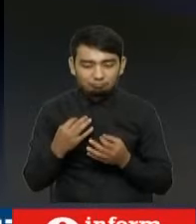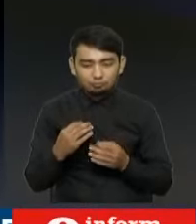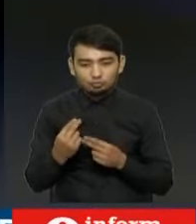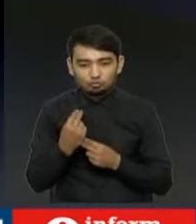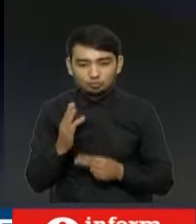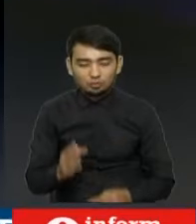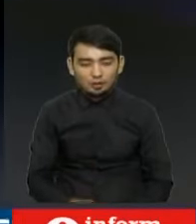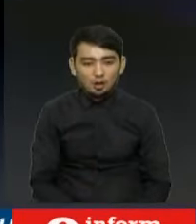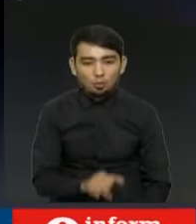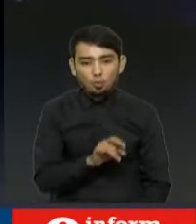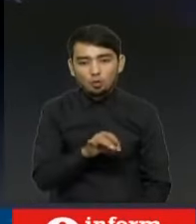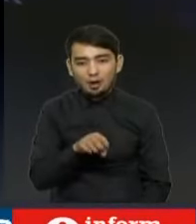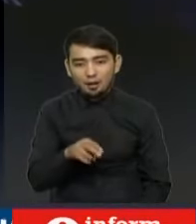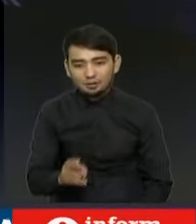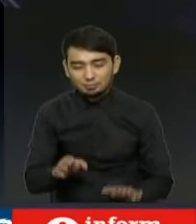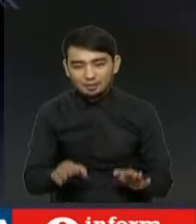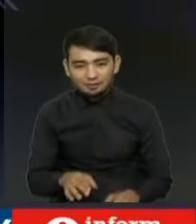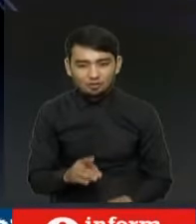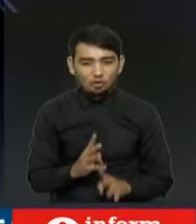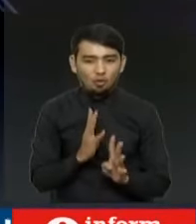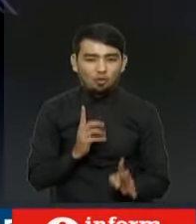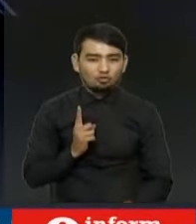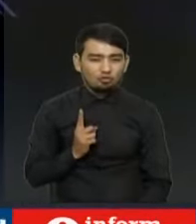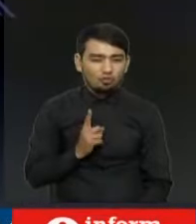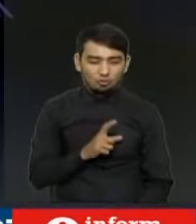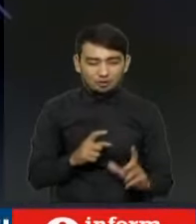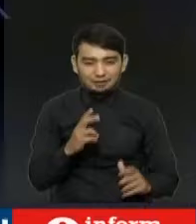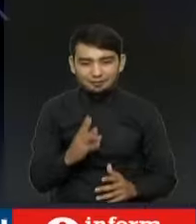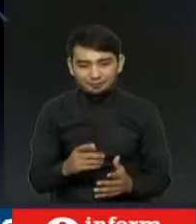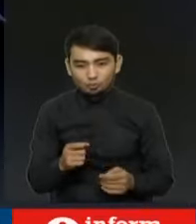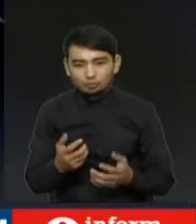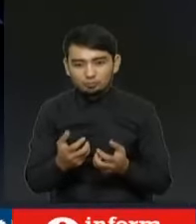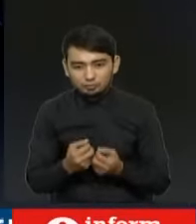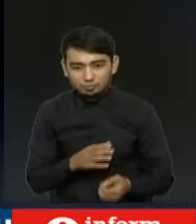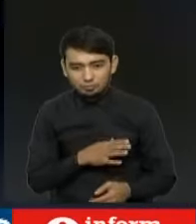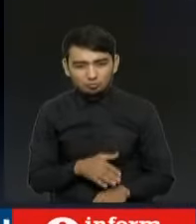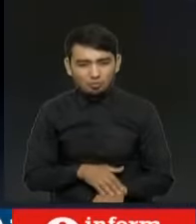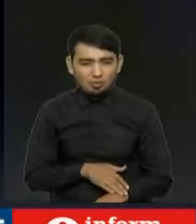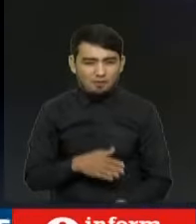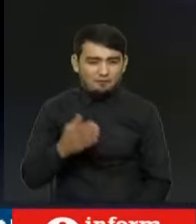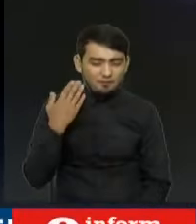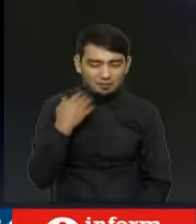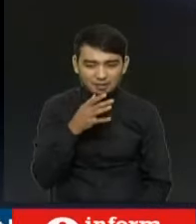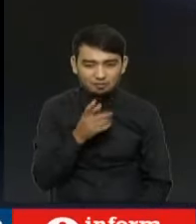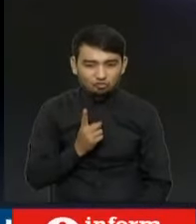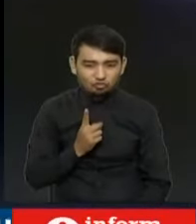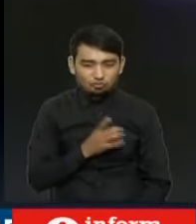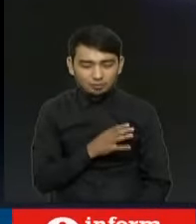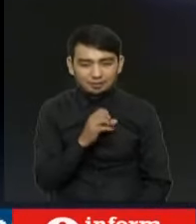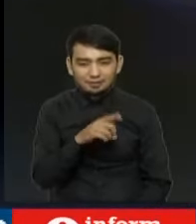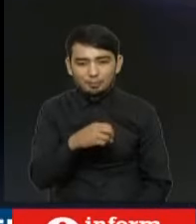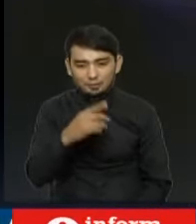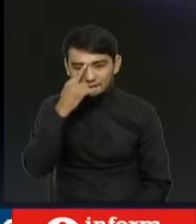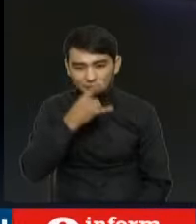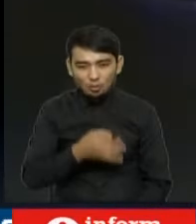В Уральске очередники получили ключи от новых квартир. Многие ждали этого момента долгие годы. В Западно-Казахстанской области выделили деньги